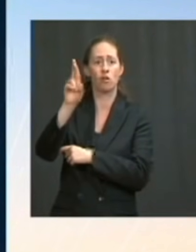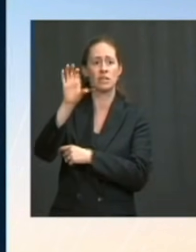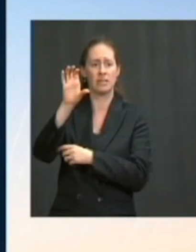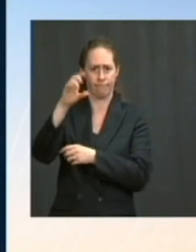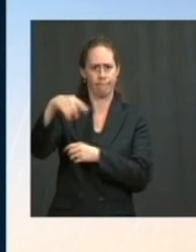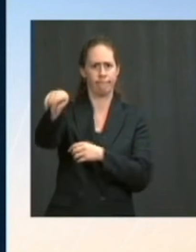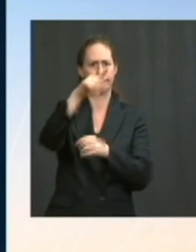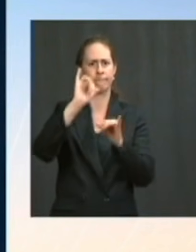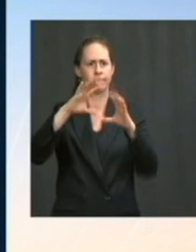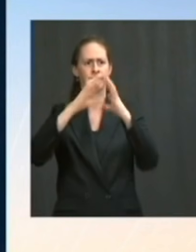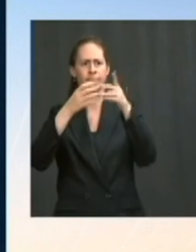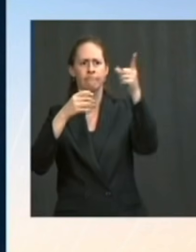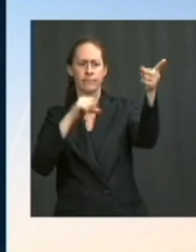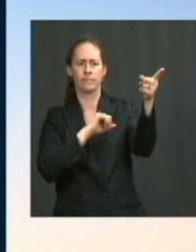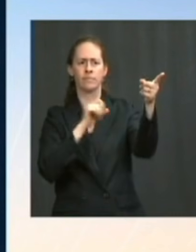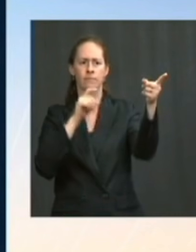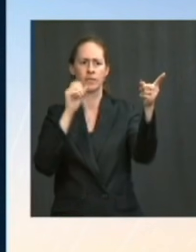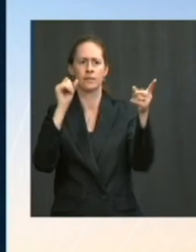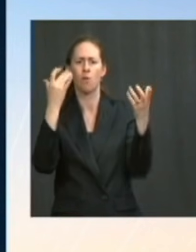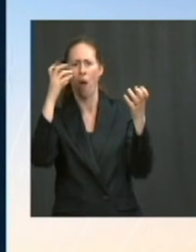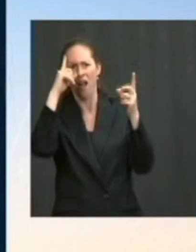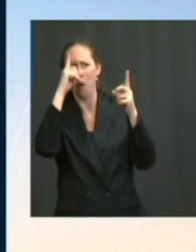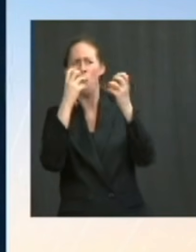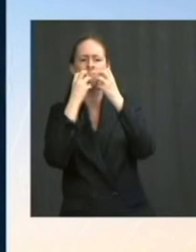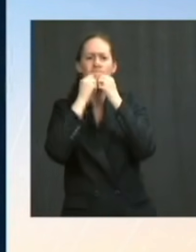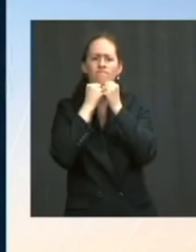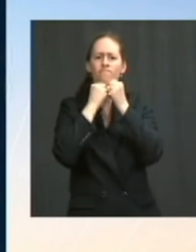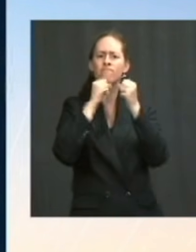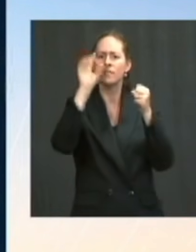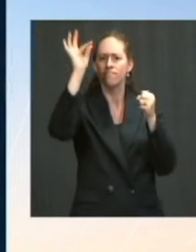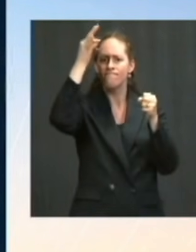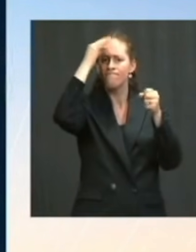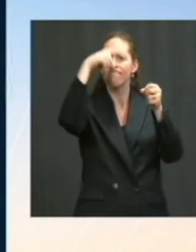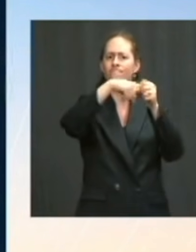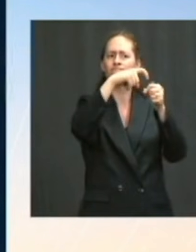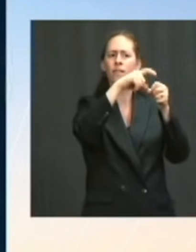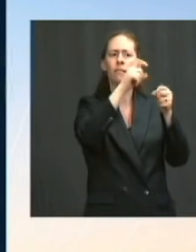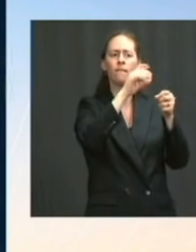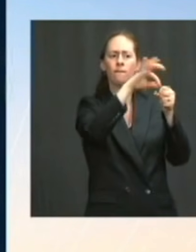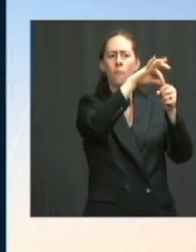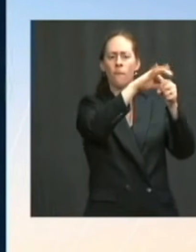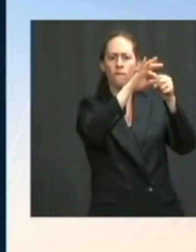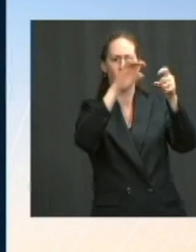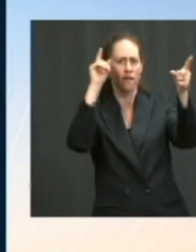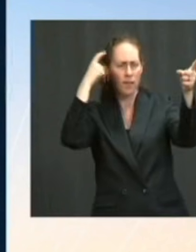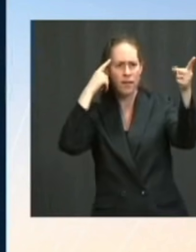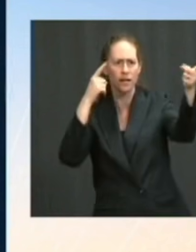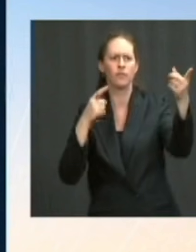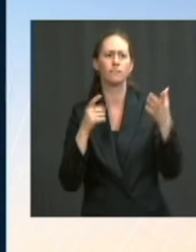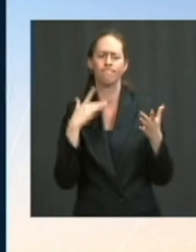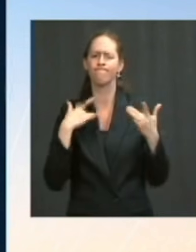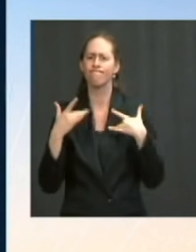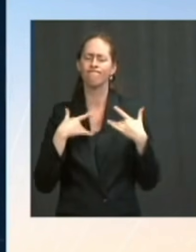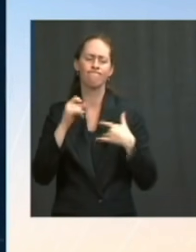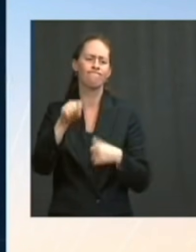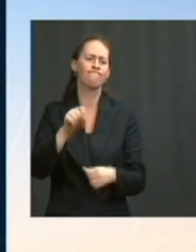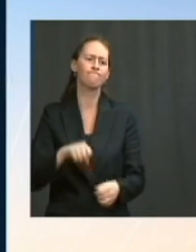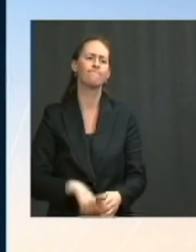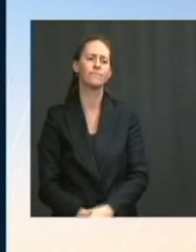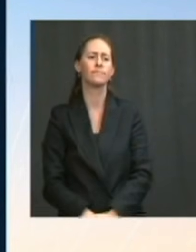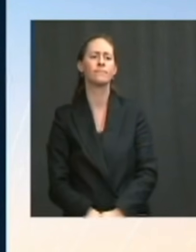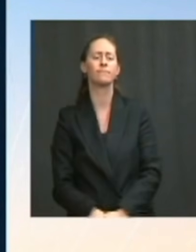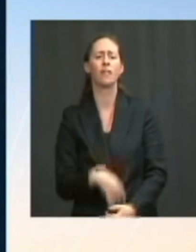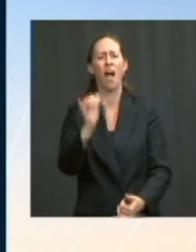in Taiwan. We will continue to express our strong concerns to Beijing in that regard, and also our concerns about